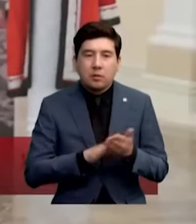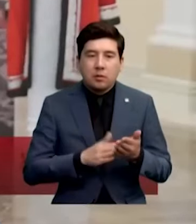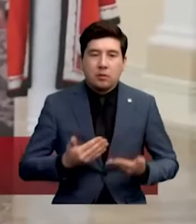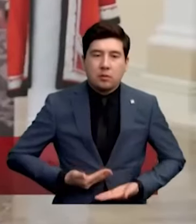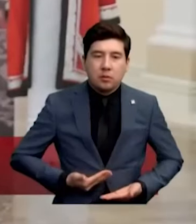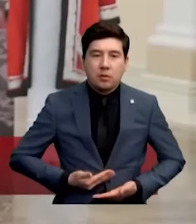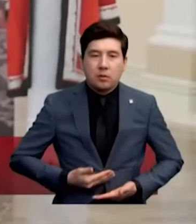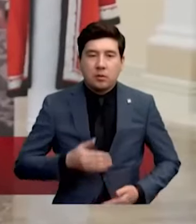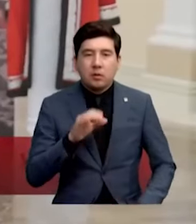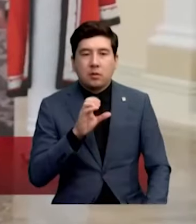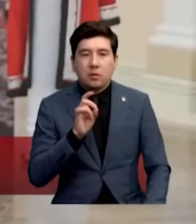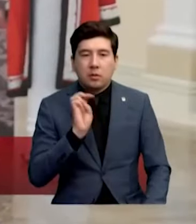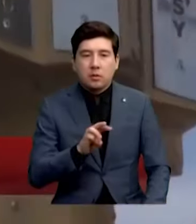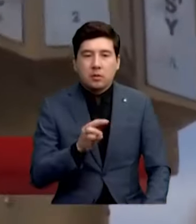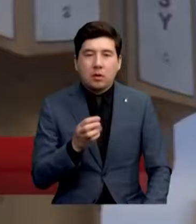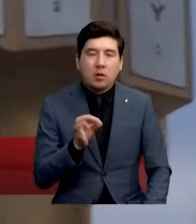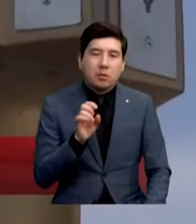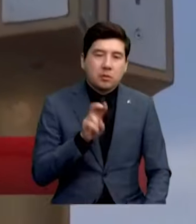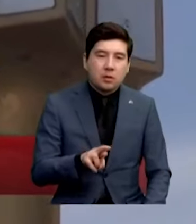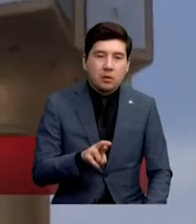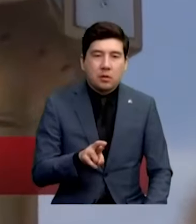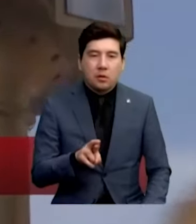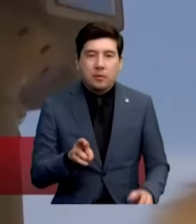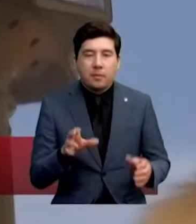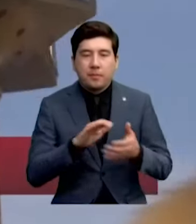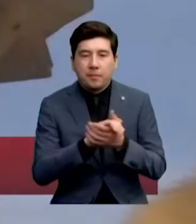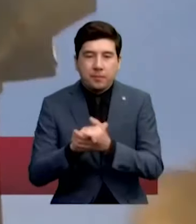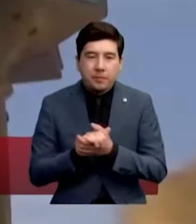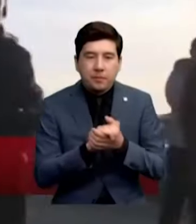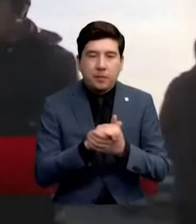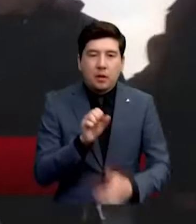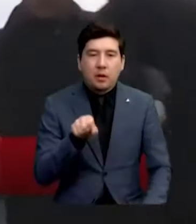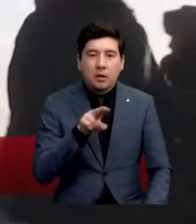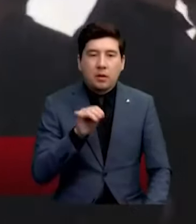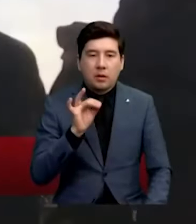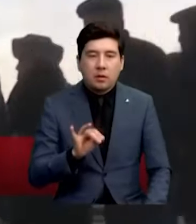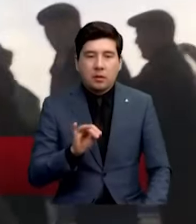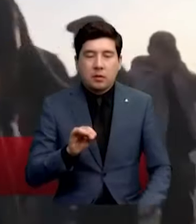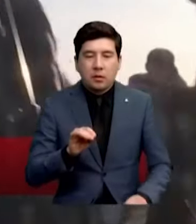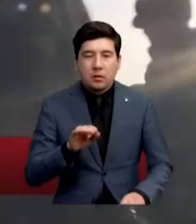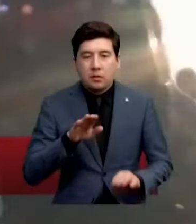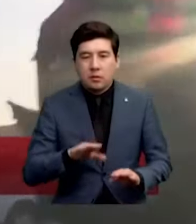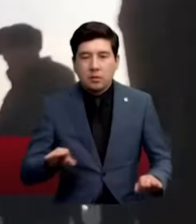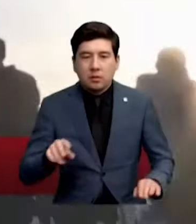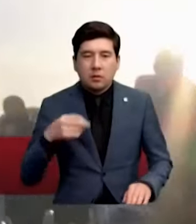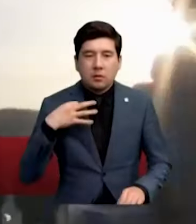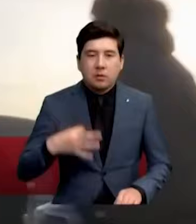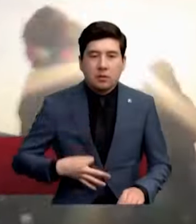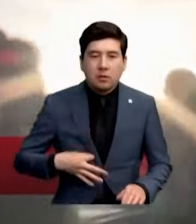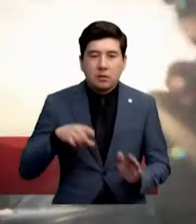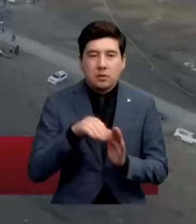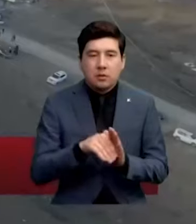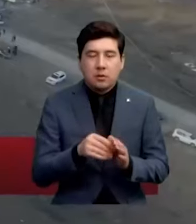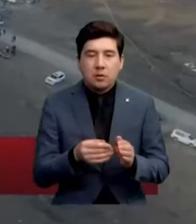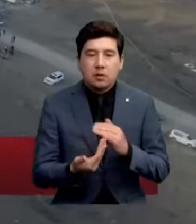Бәрдің салт-дәстүр әдет-ғұрып бәрі бар екен. Бірлік отын жағу бұл Адай атаның ең кіші баласы мұңал ата ұрпақтарына жүктелген. Келген қонақтарды